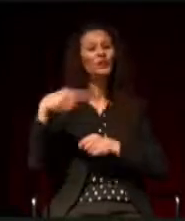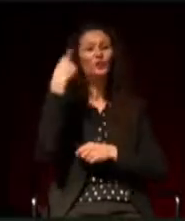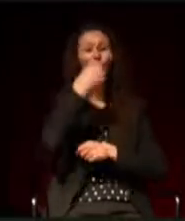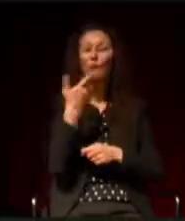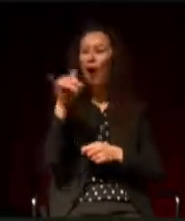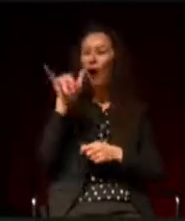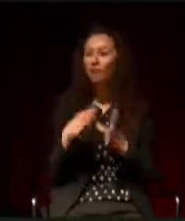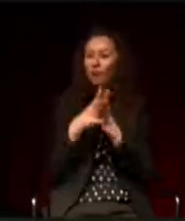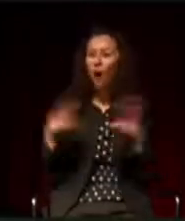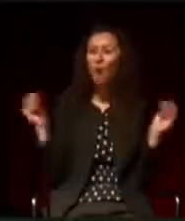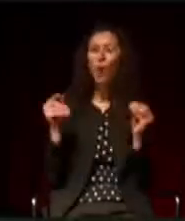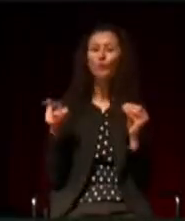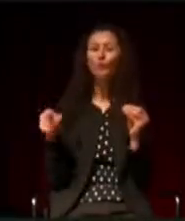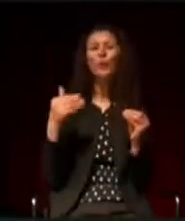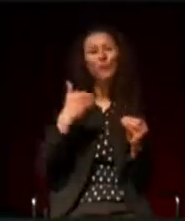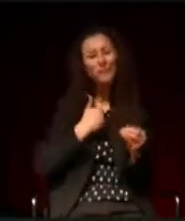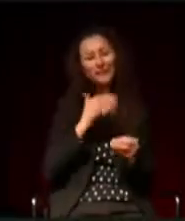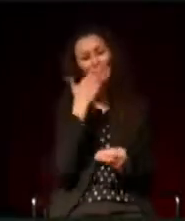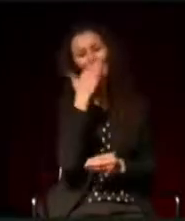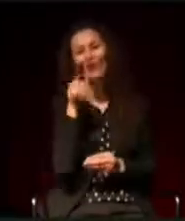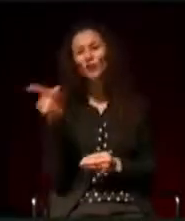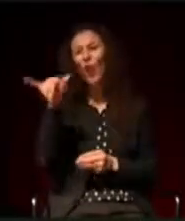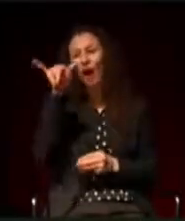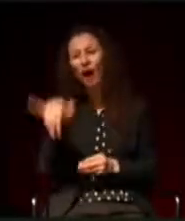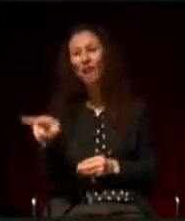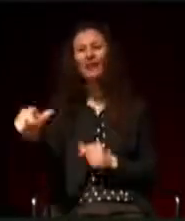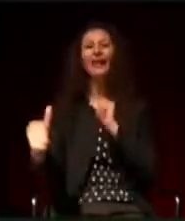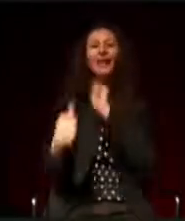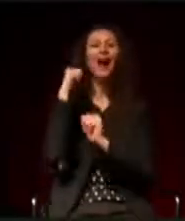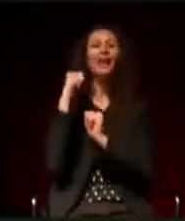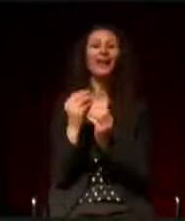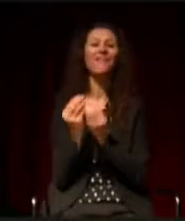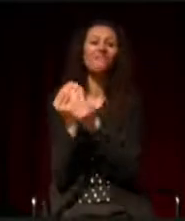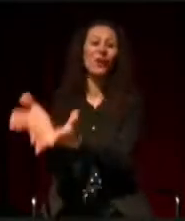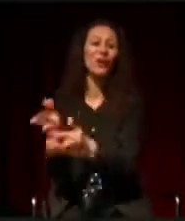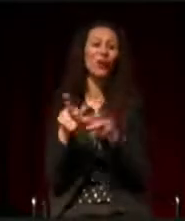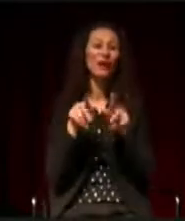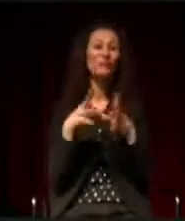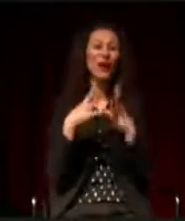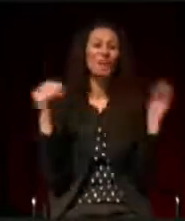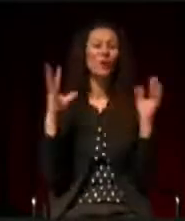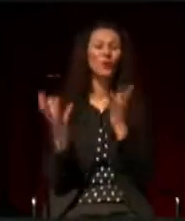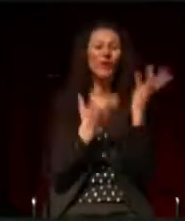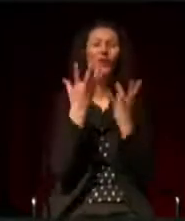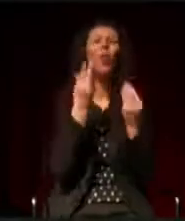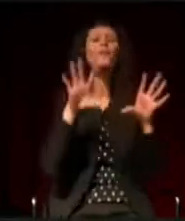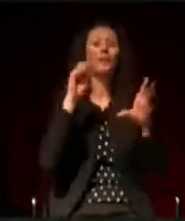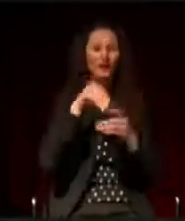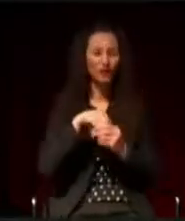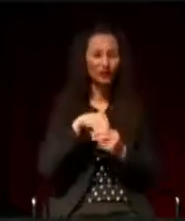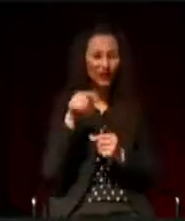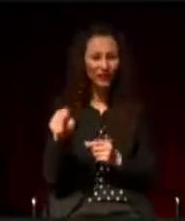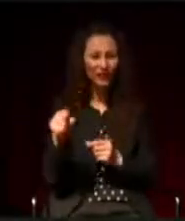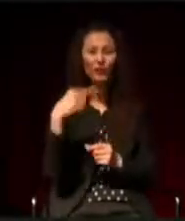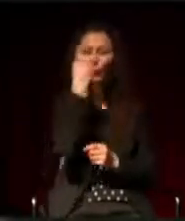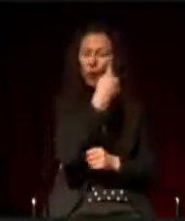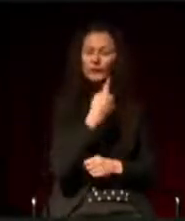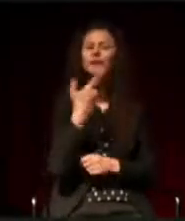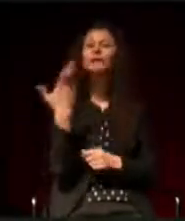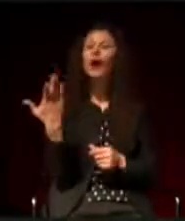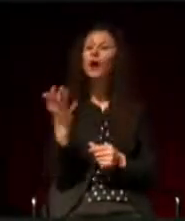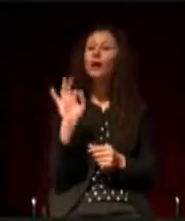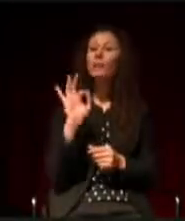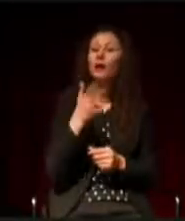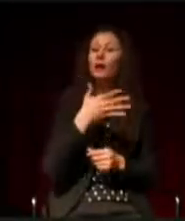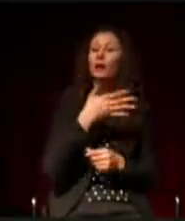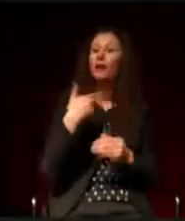hakkı kaybolmuş, biz sadece o hakkının iadesini gündeme getirmiş oluyoruz. Dolayısıyla